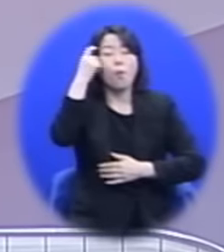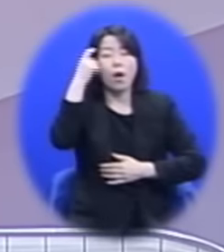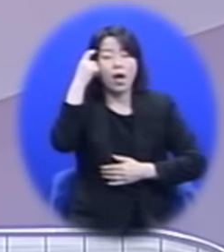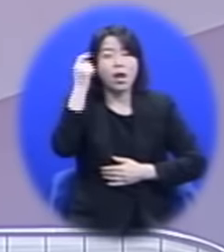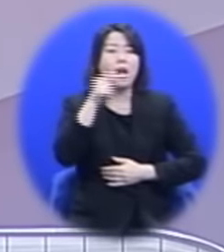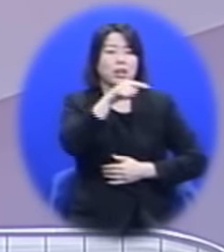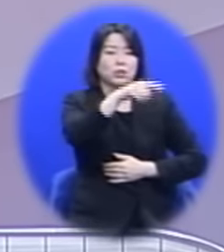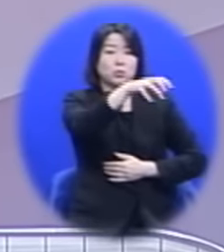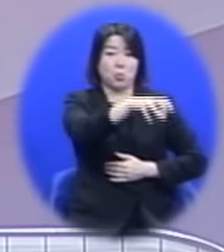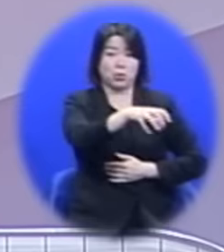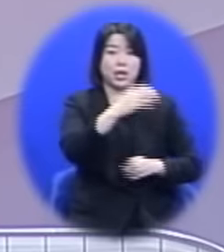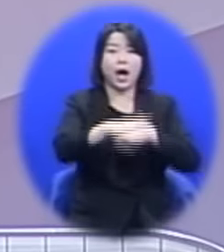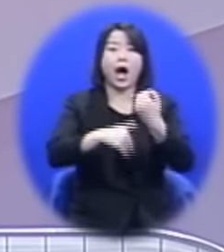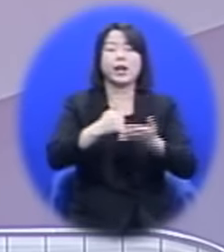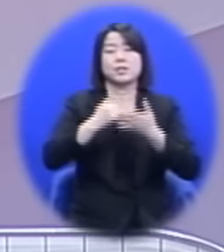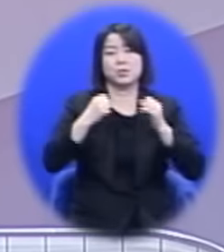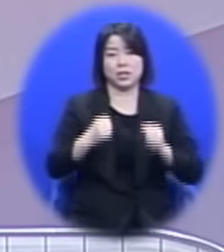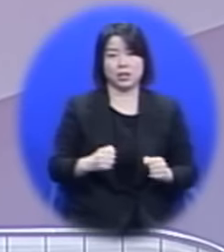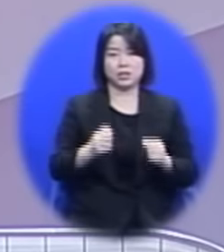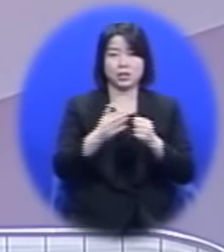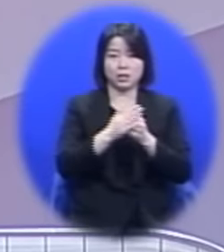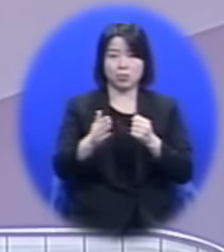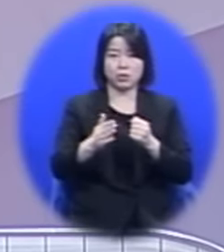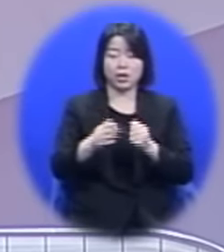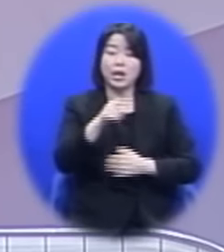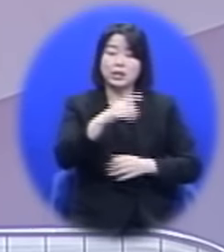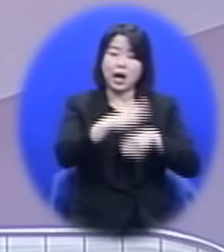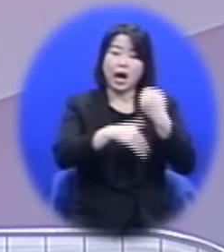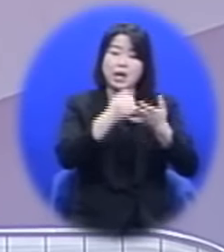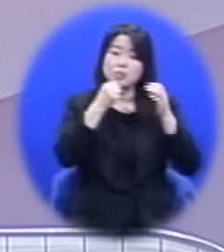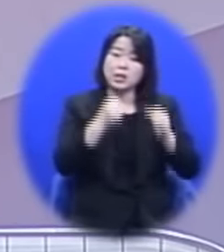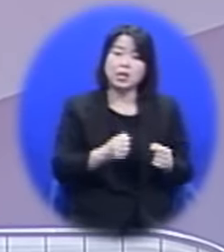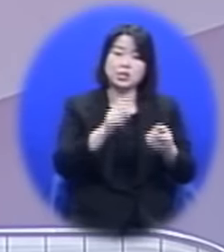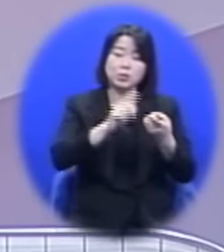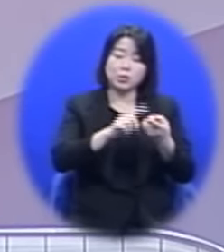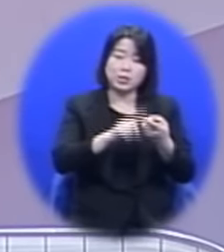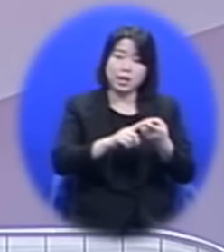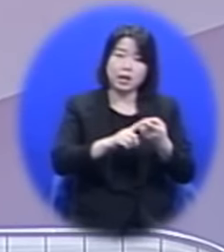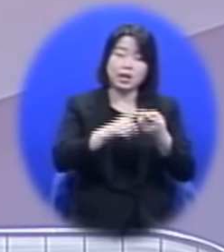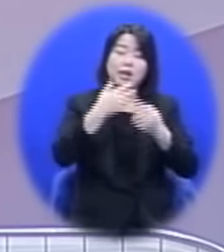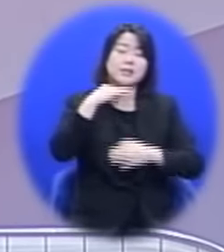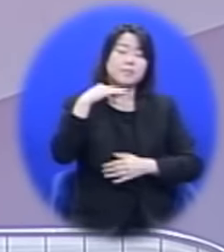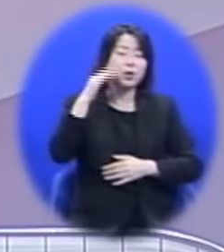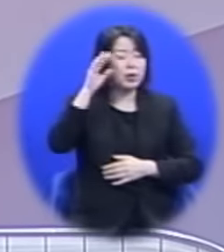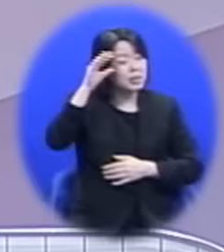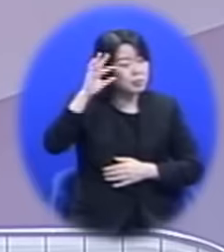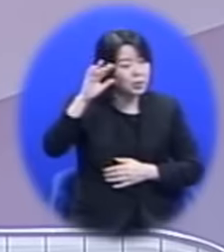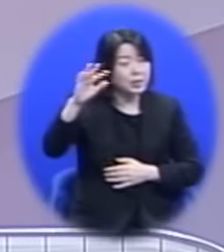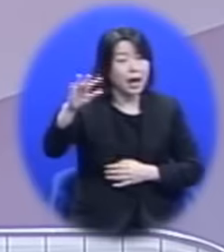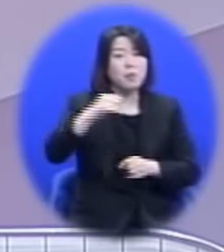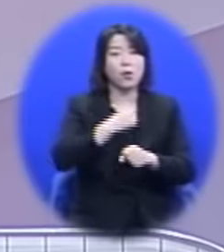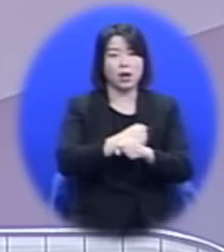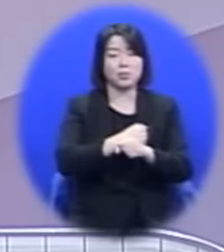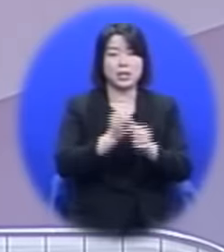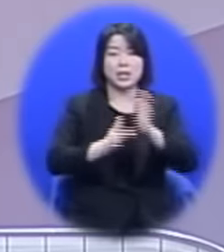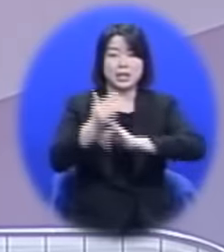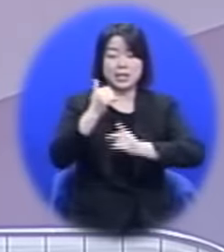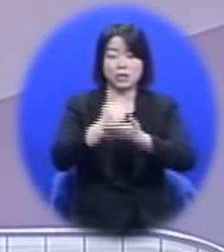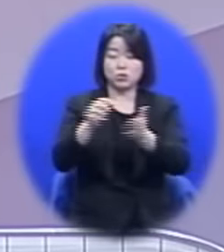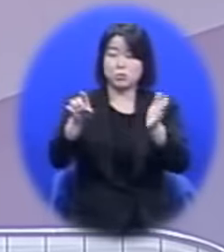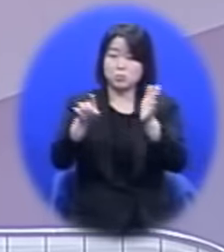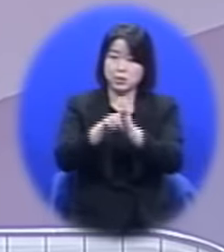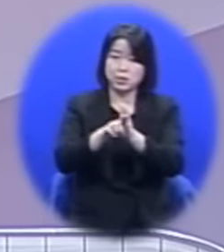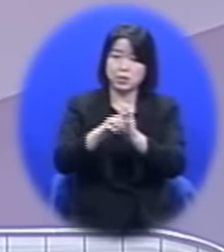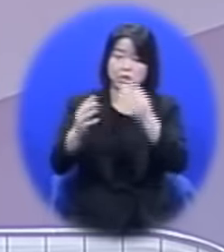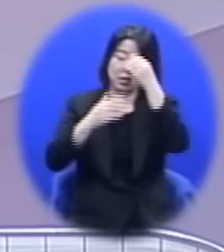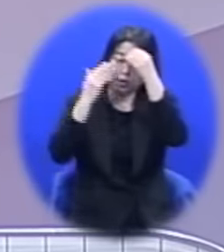때문에. 그 하나님이 계신 곳에 대한 사모함이 바로 예수를 믿는 성도들이 천국을 향하여 가지고